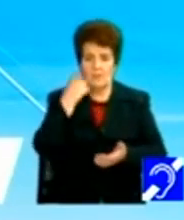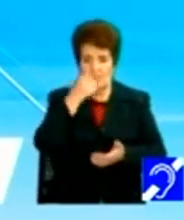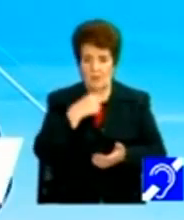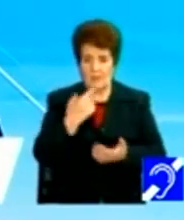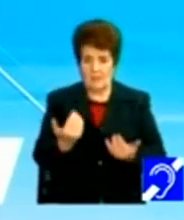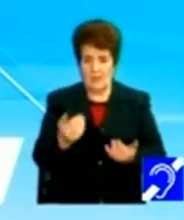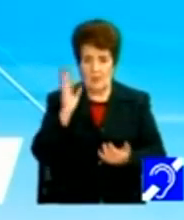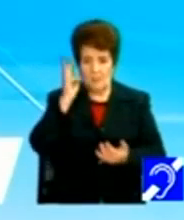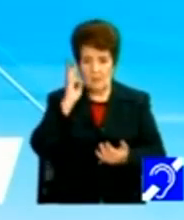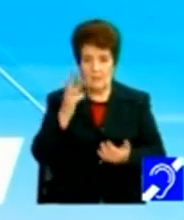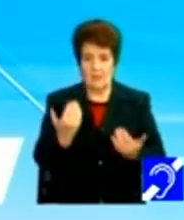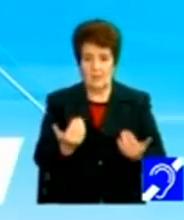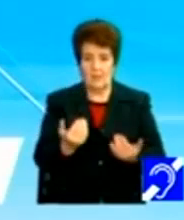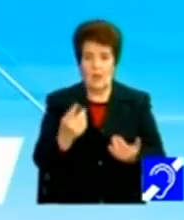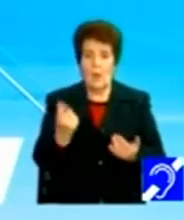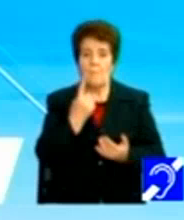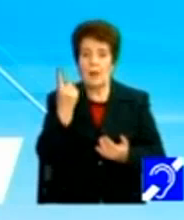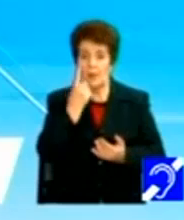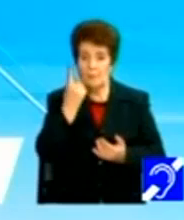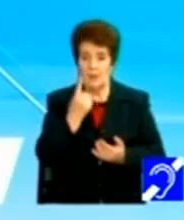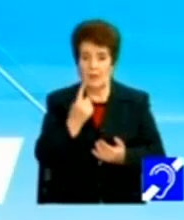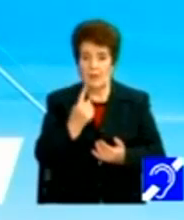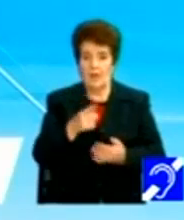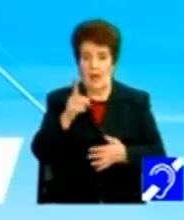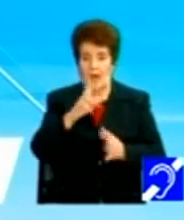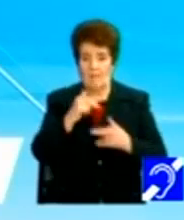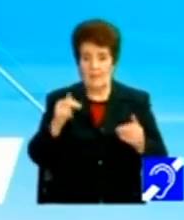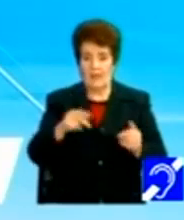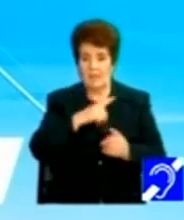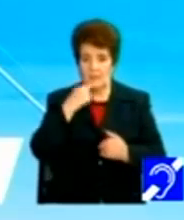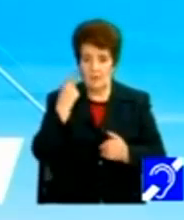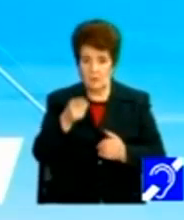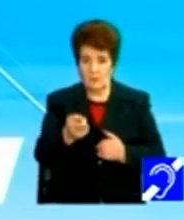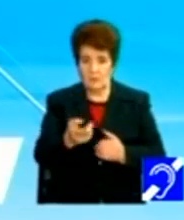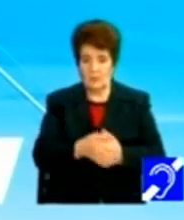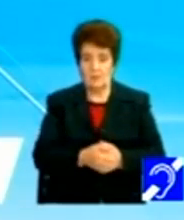astăzi, primii și cei mai de nădejde aliați ai Federației Ruse,